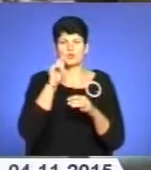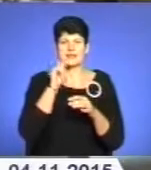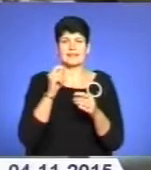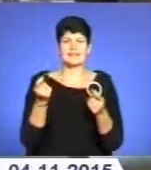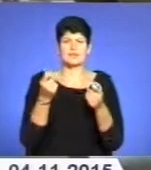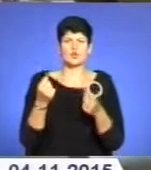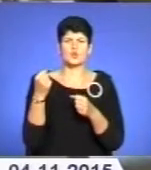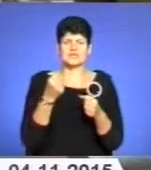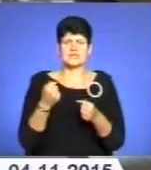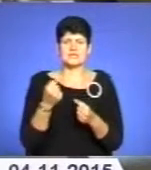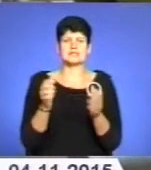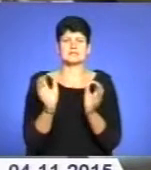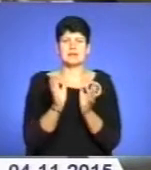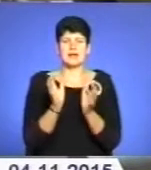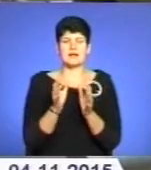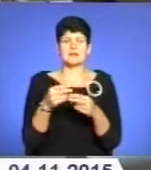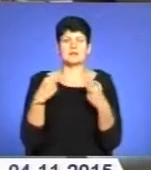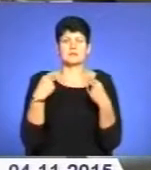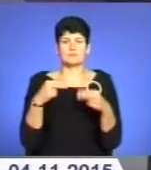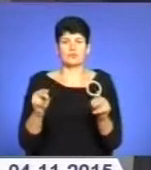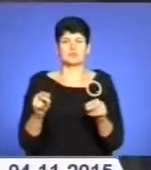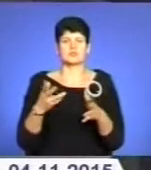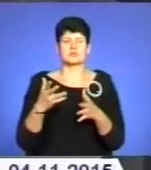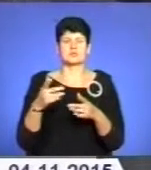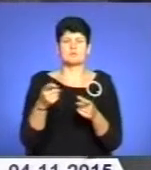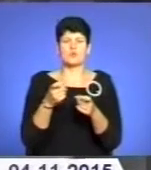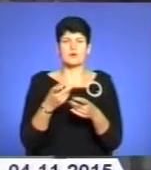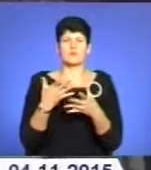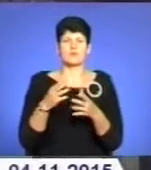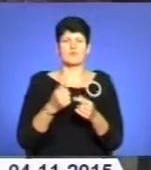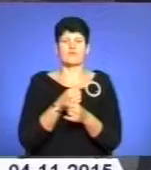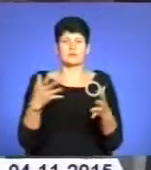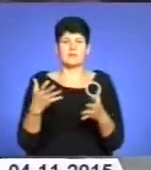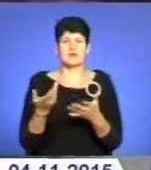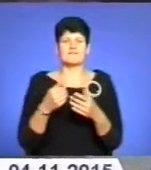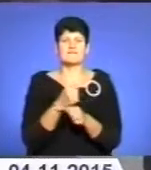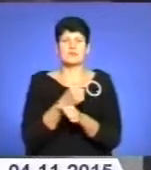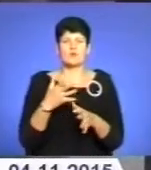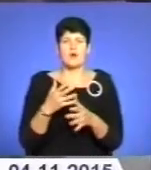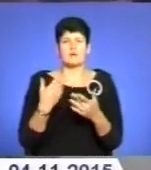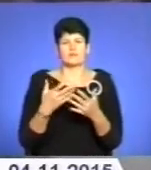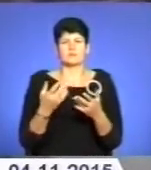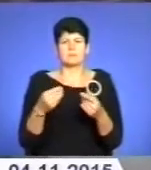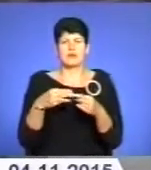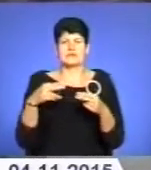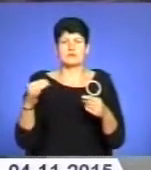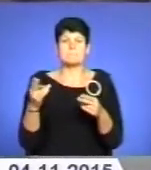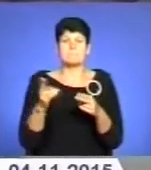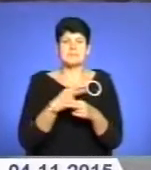зберігання, придбання, передача чи збут вогнепальної зброї, бойових припасів, вибухових речовин або вибухових пристроїв без